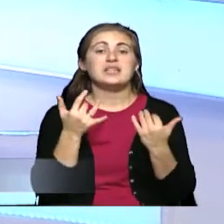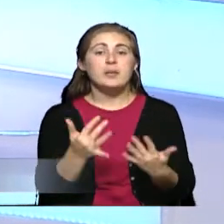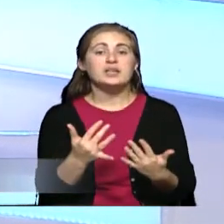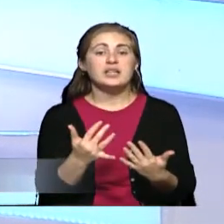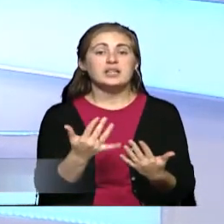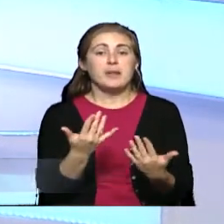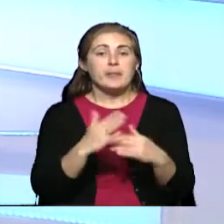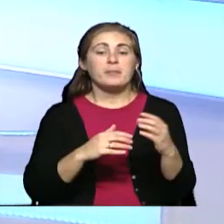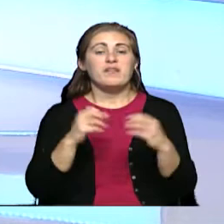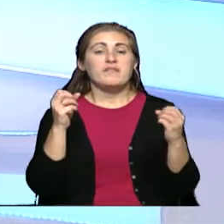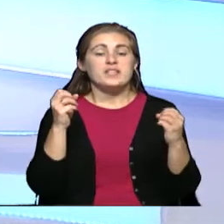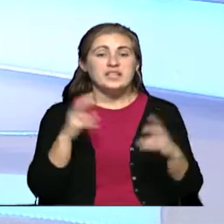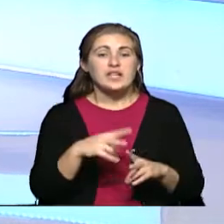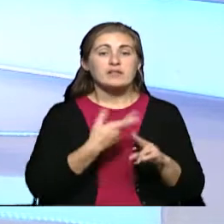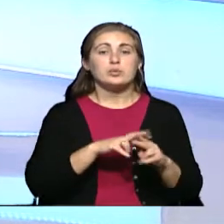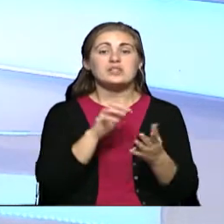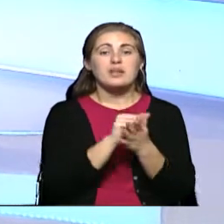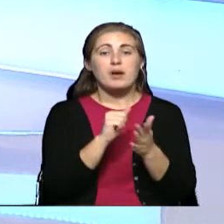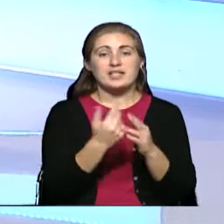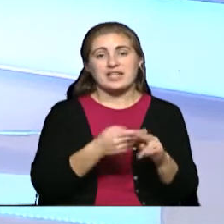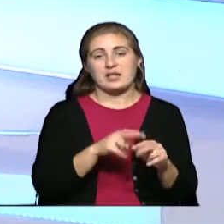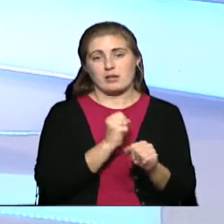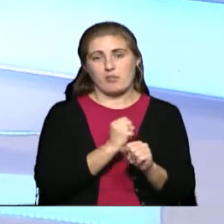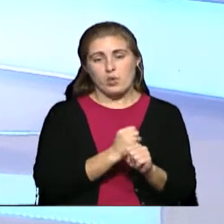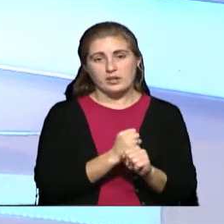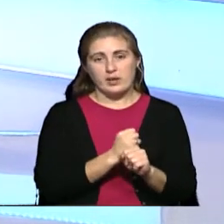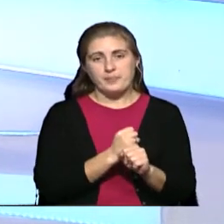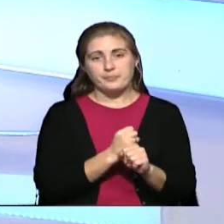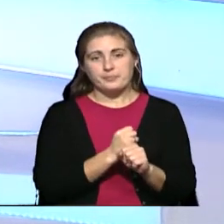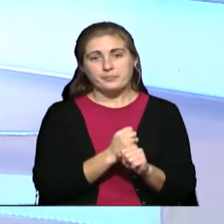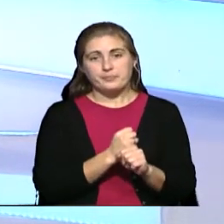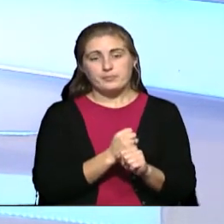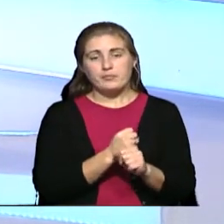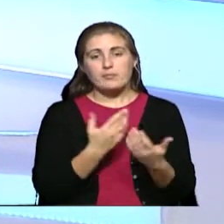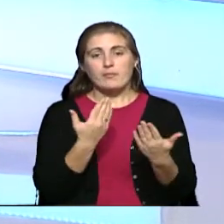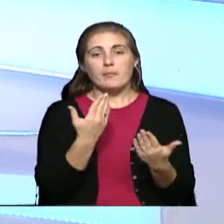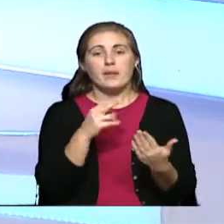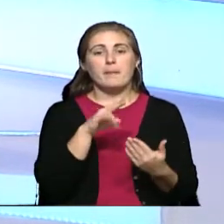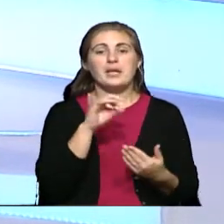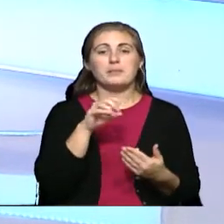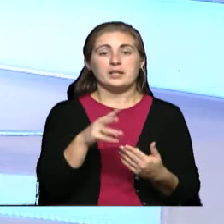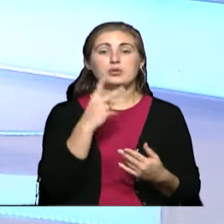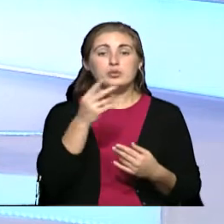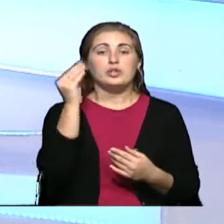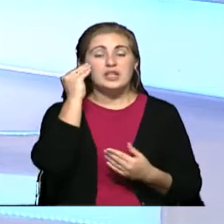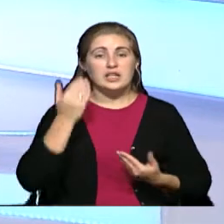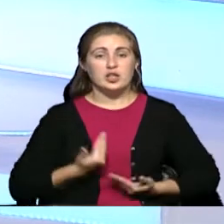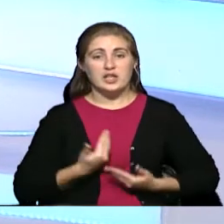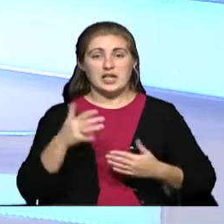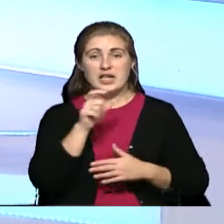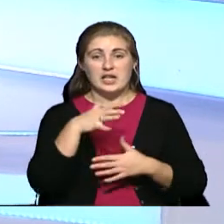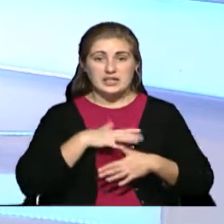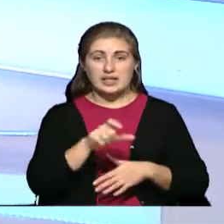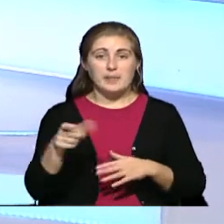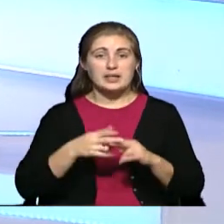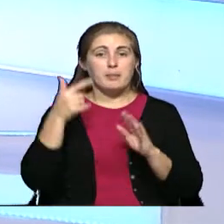зрения профессионалов, которые занимаются этой работой предметно. С точки зрения жителей Крыма, и это понятно